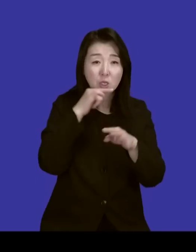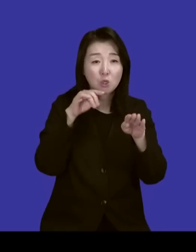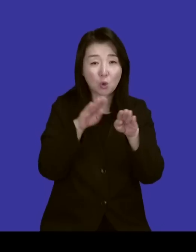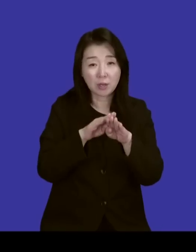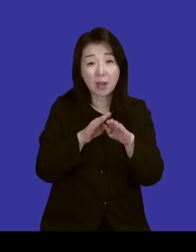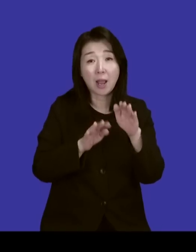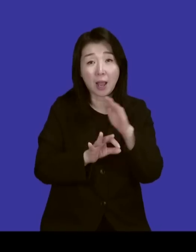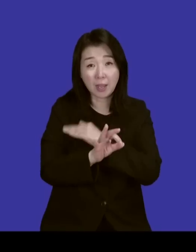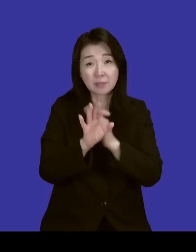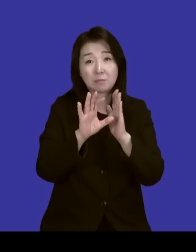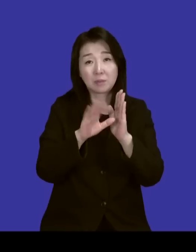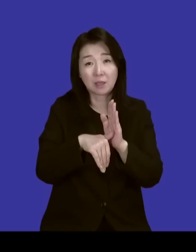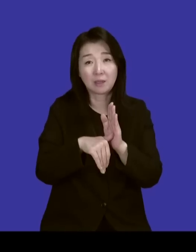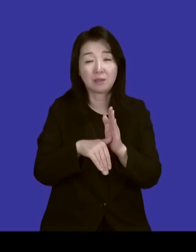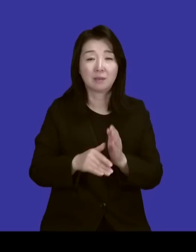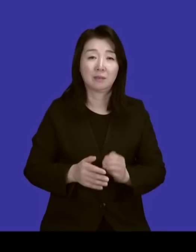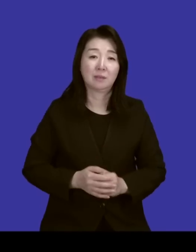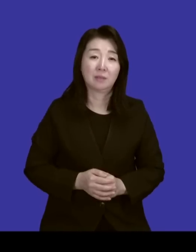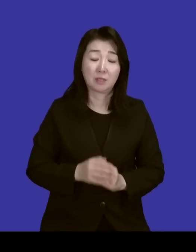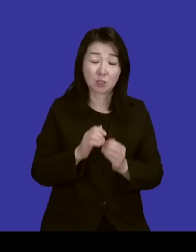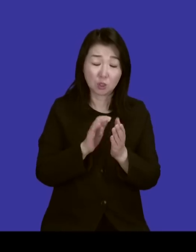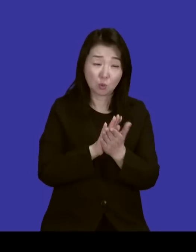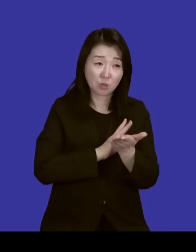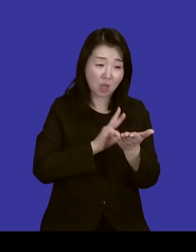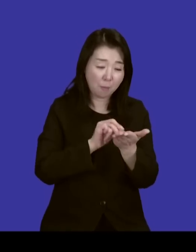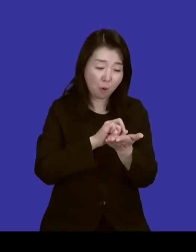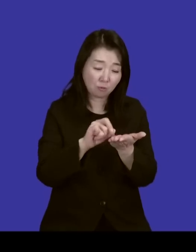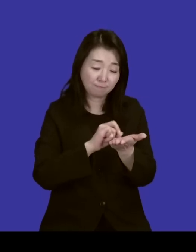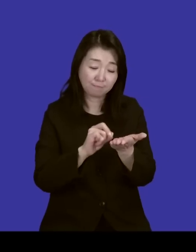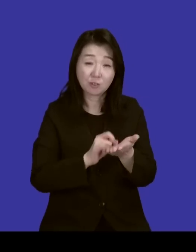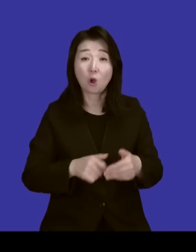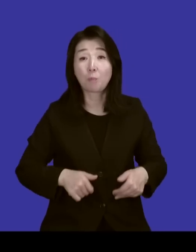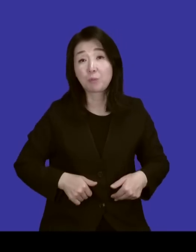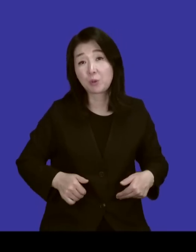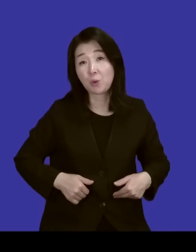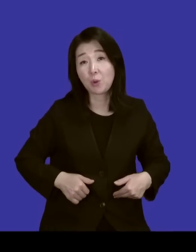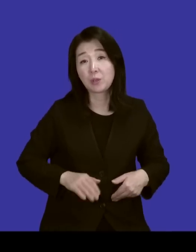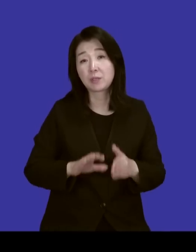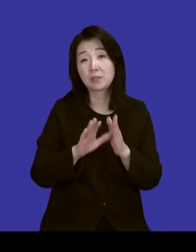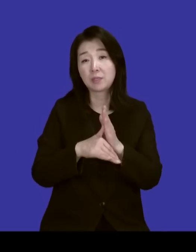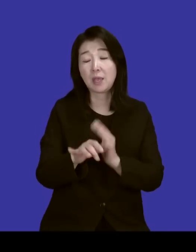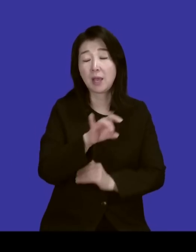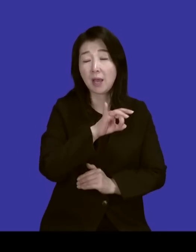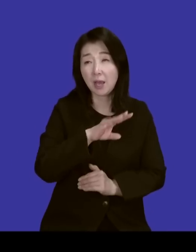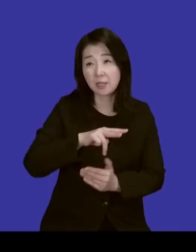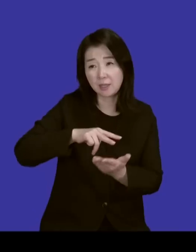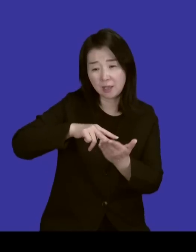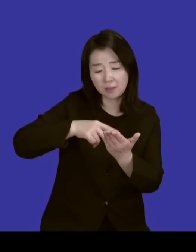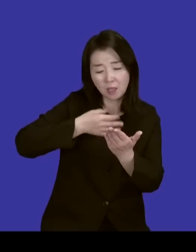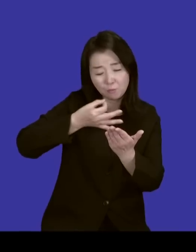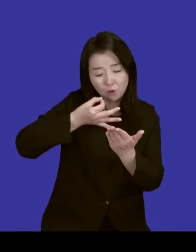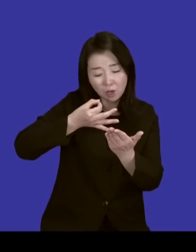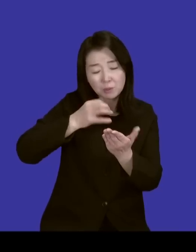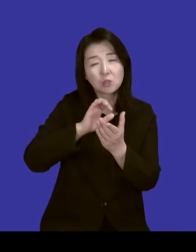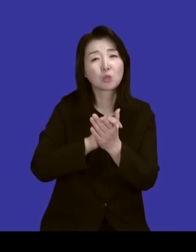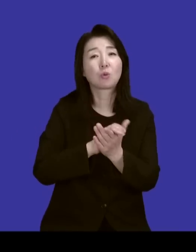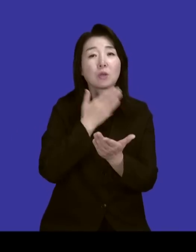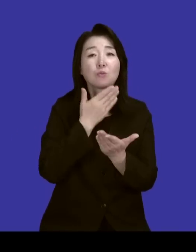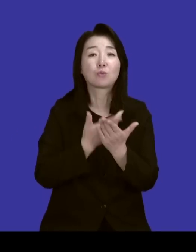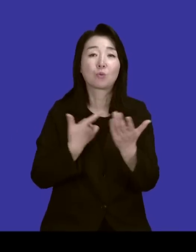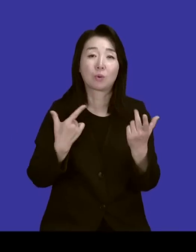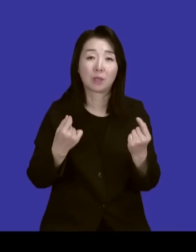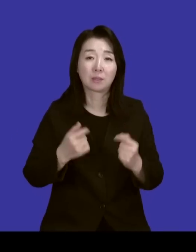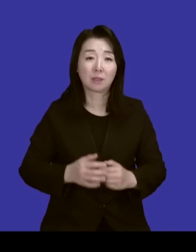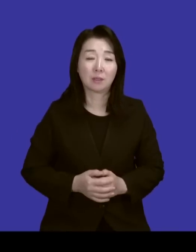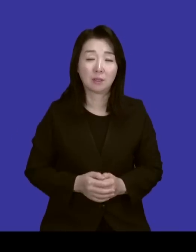때 그 기도 제목을 다 써갖고 그 기도 제목 하나하나 불러가면서 기도하는 것이 중요해요.